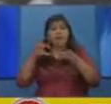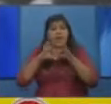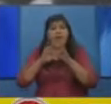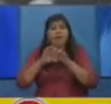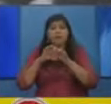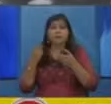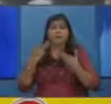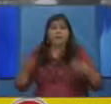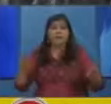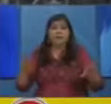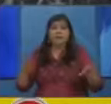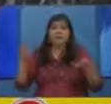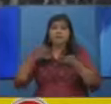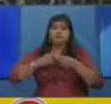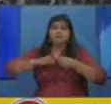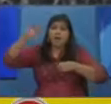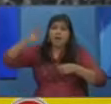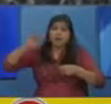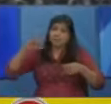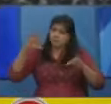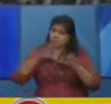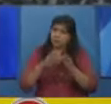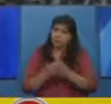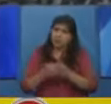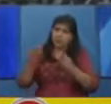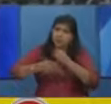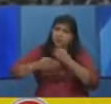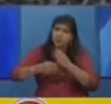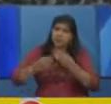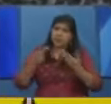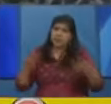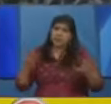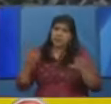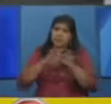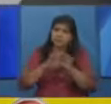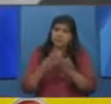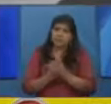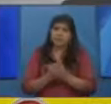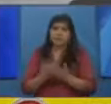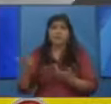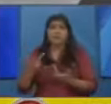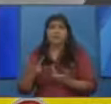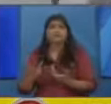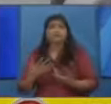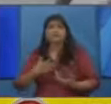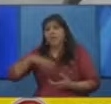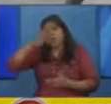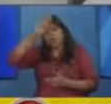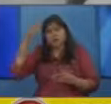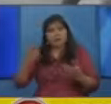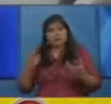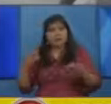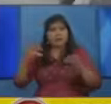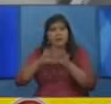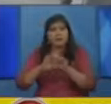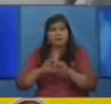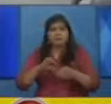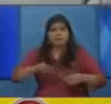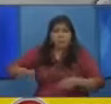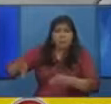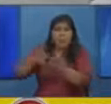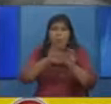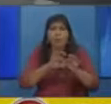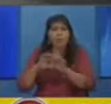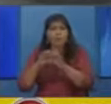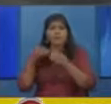उन्होंने आजादी के साथ किसानों के मुद्दों को जोड़ने का काम किया। उन्होंने राज्य रजवाड़ों को हमारे राष्ट्र के साथ एक करने का काम